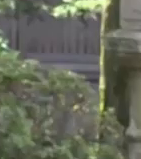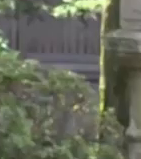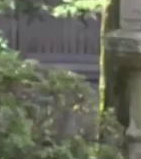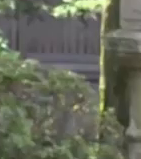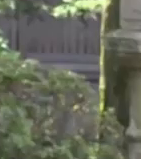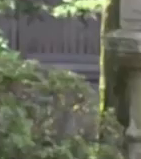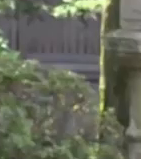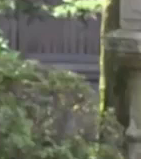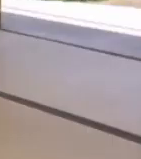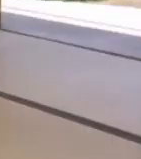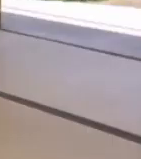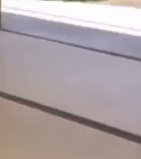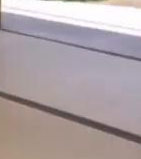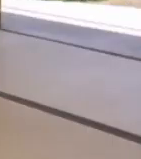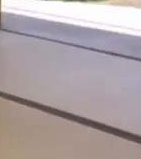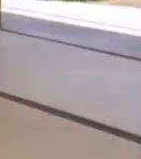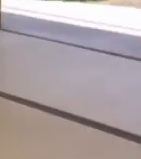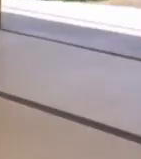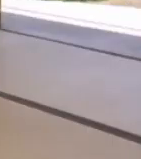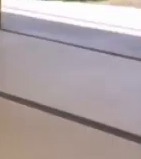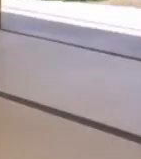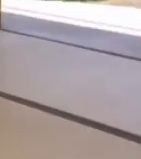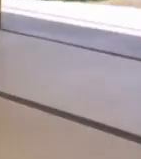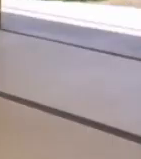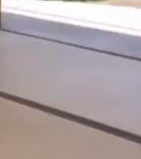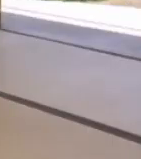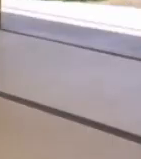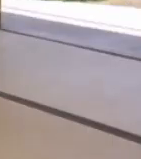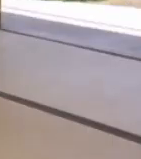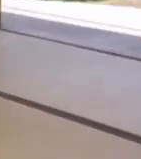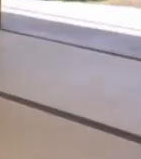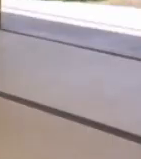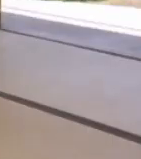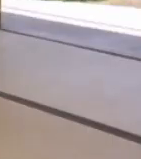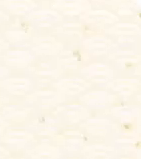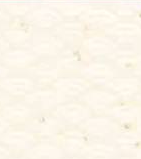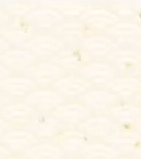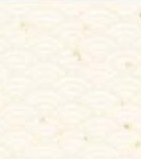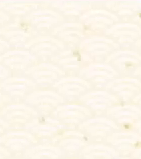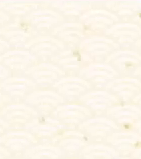にもぜひ行っていただきたいと思っております。 はい、おすすめしたいですね。 はい、